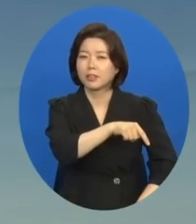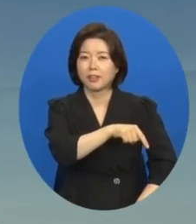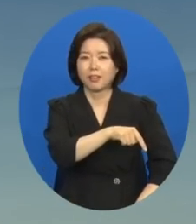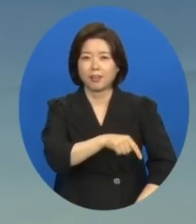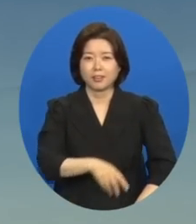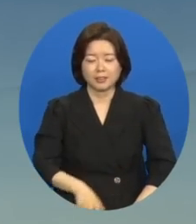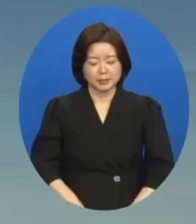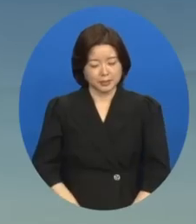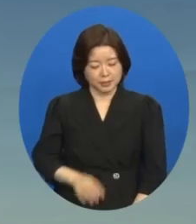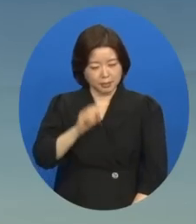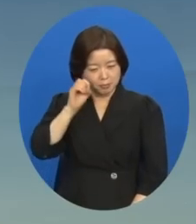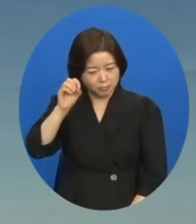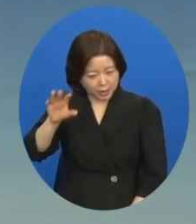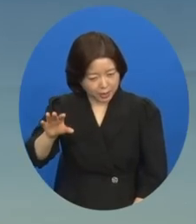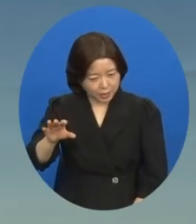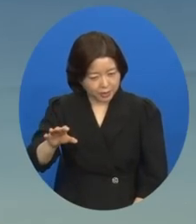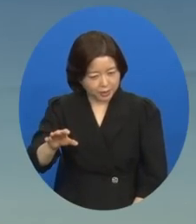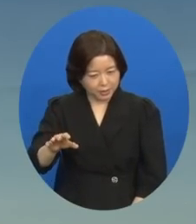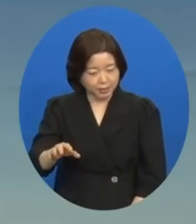이건 말해야 되나?